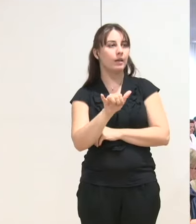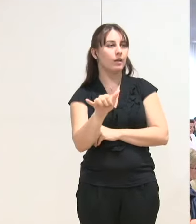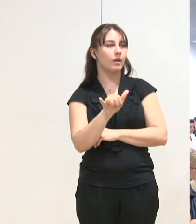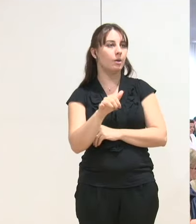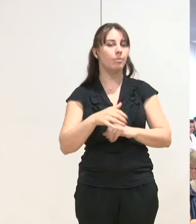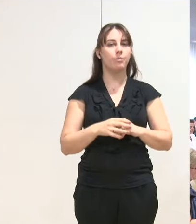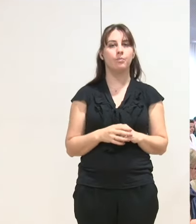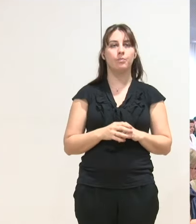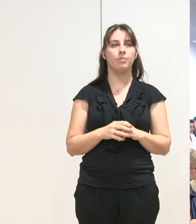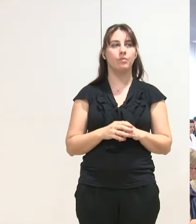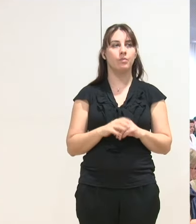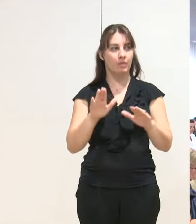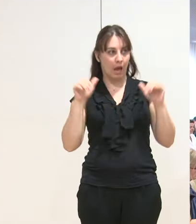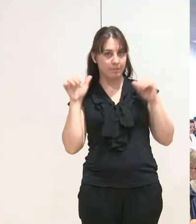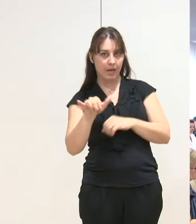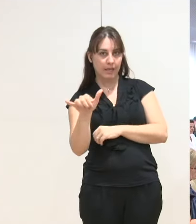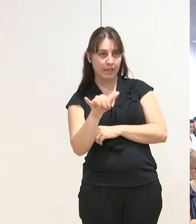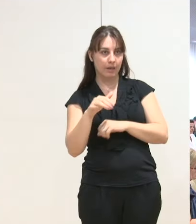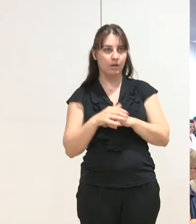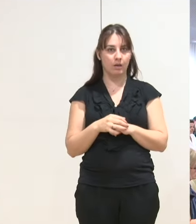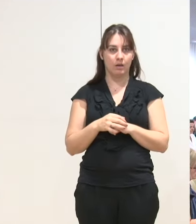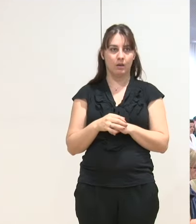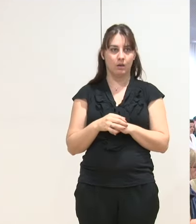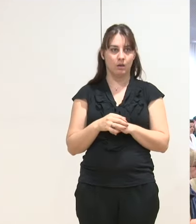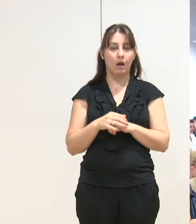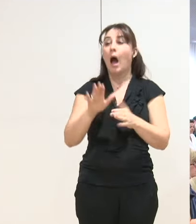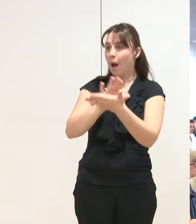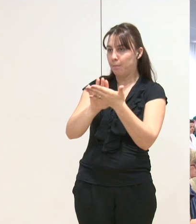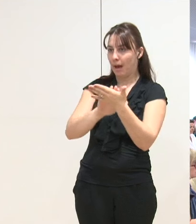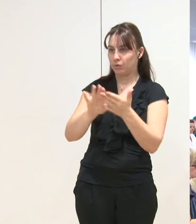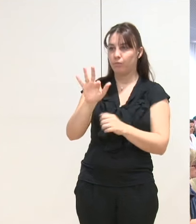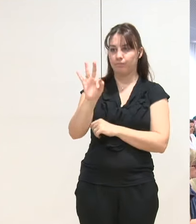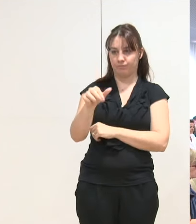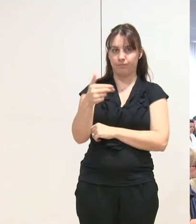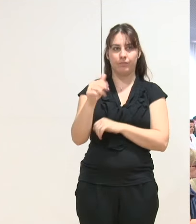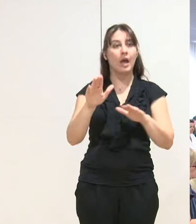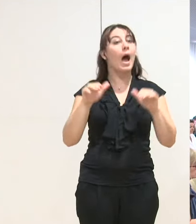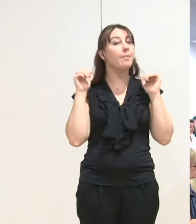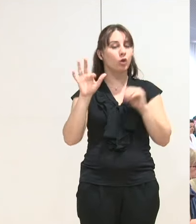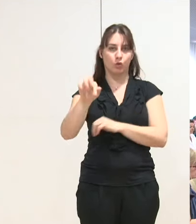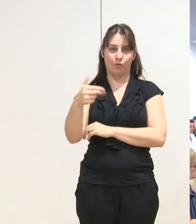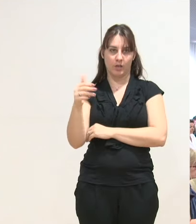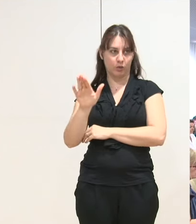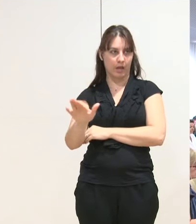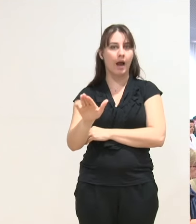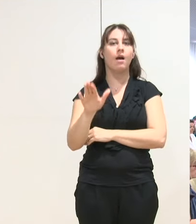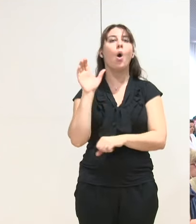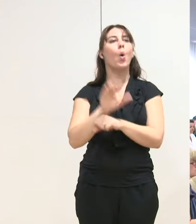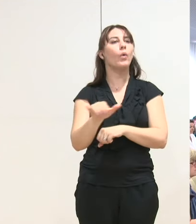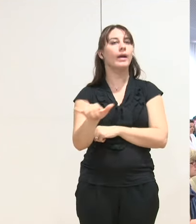vote qui souhaite s'abstenir qui souhaite voter cont pardon abstention du Front national qui souhaite